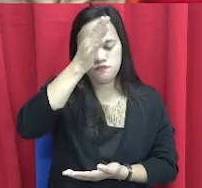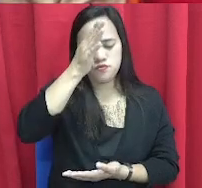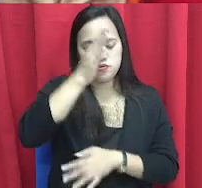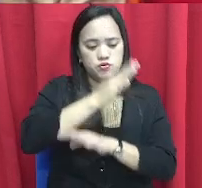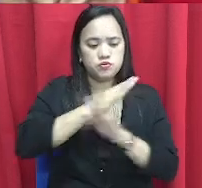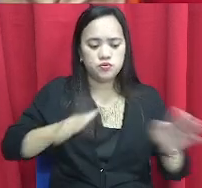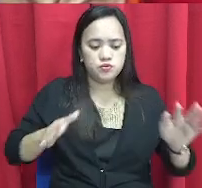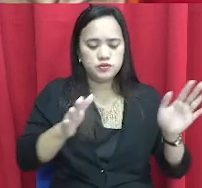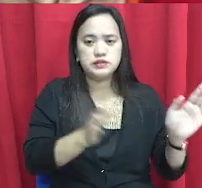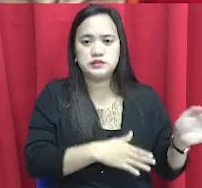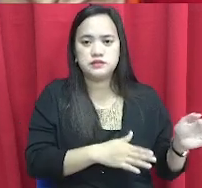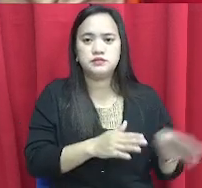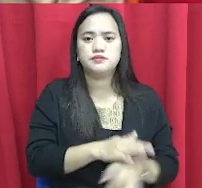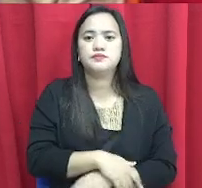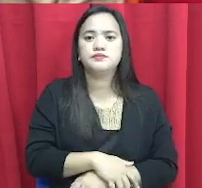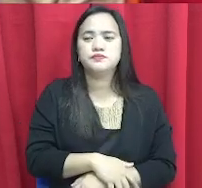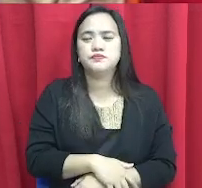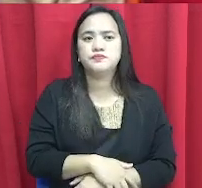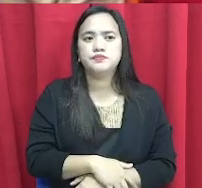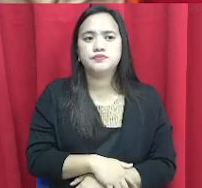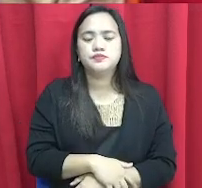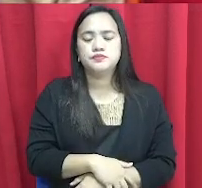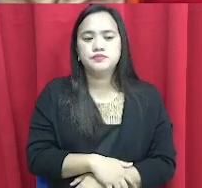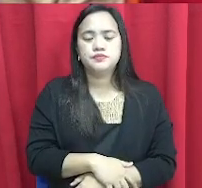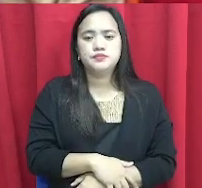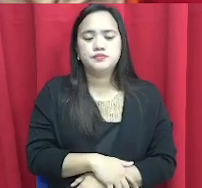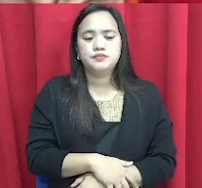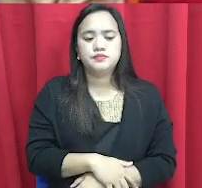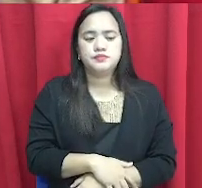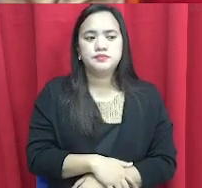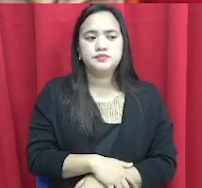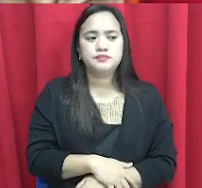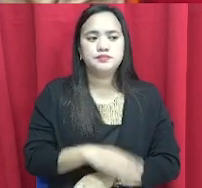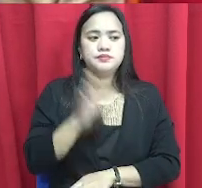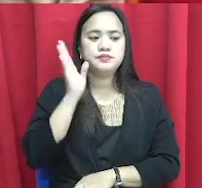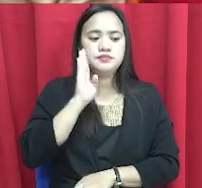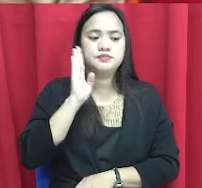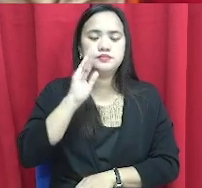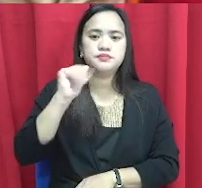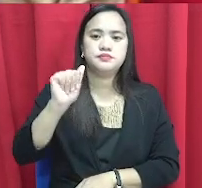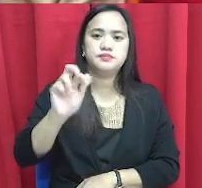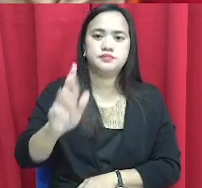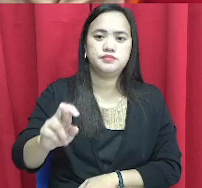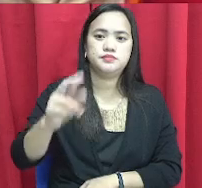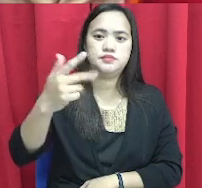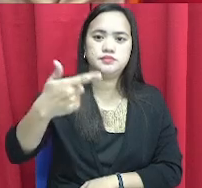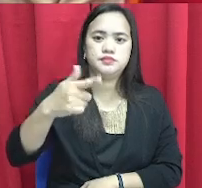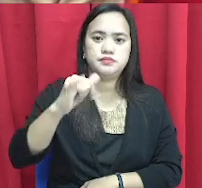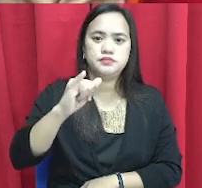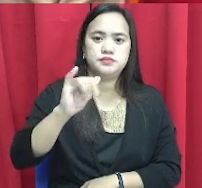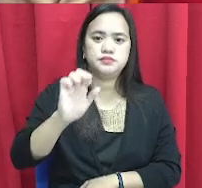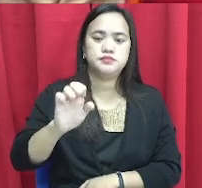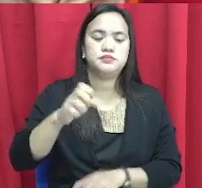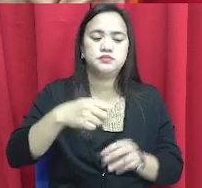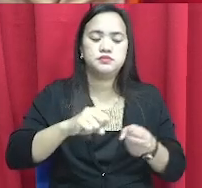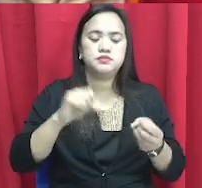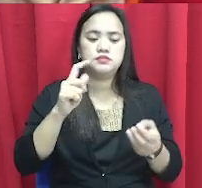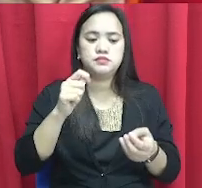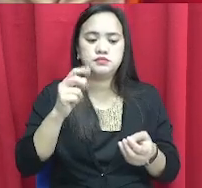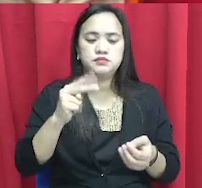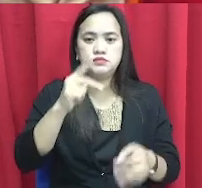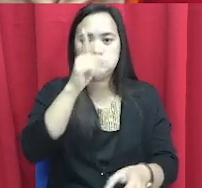sa eksena ang Panginoon brother RG Paano naman Lago ang ating pananampalataya so then Faith comit